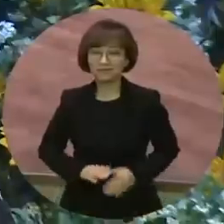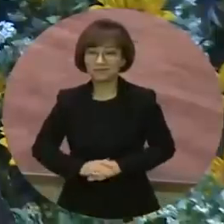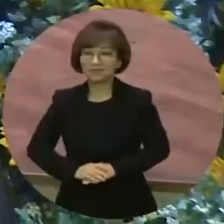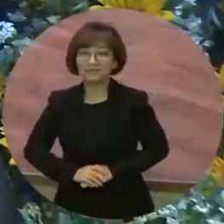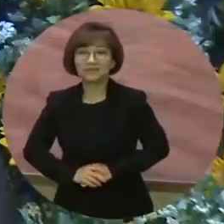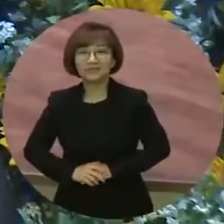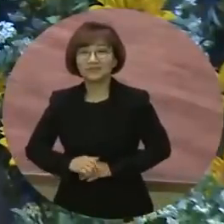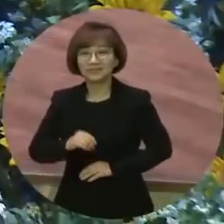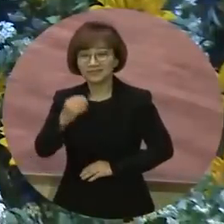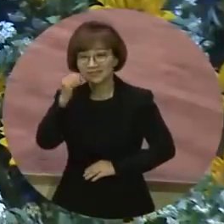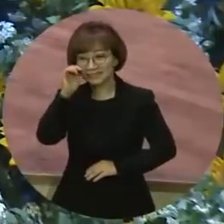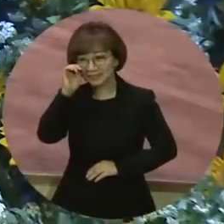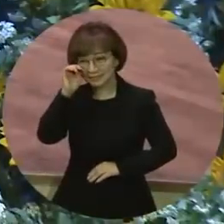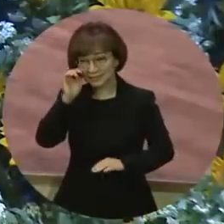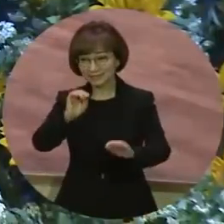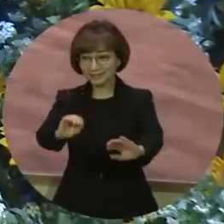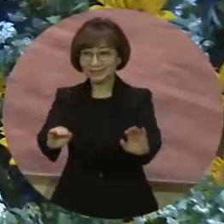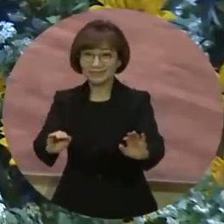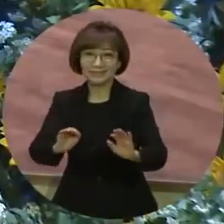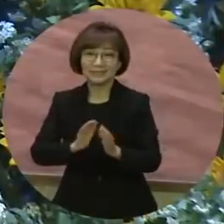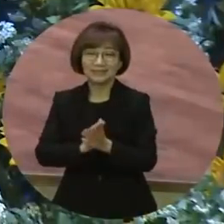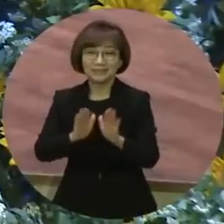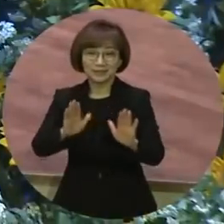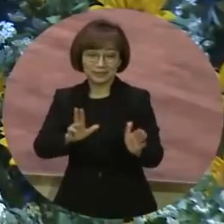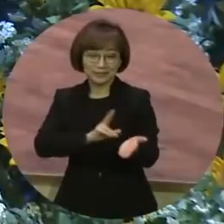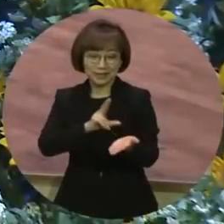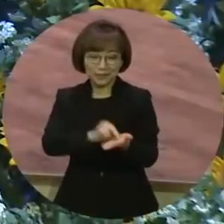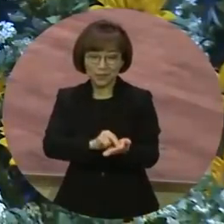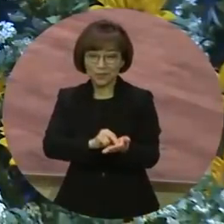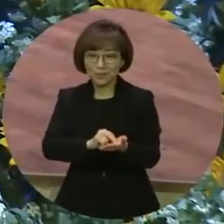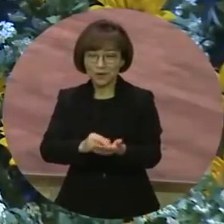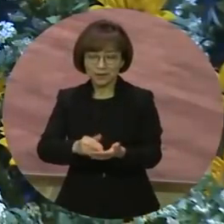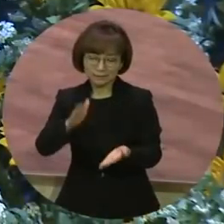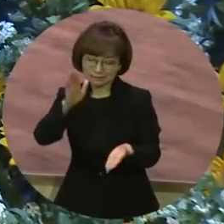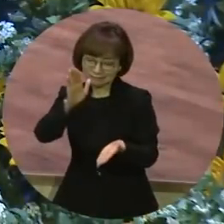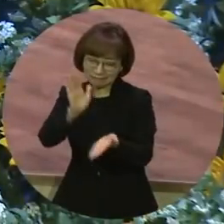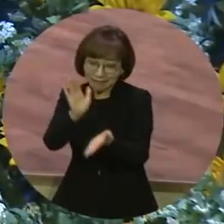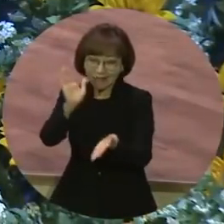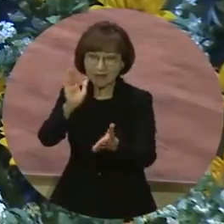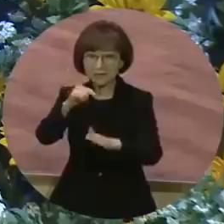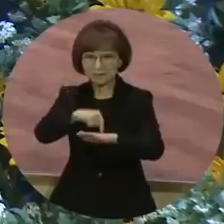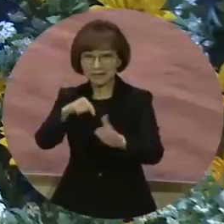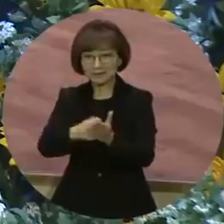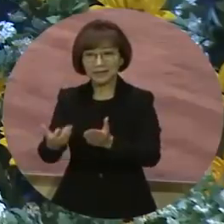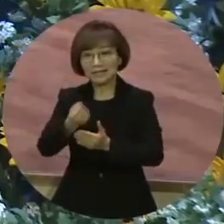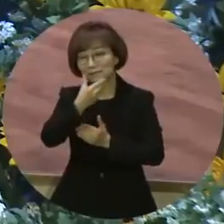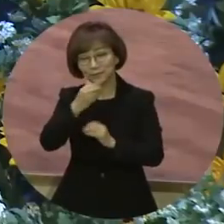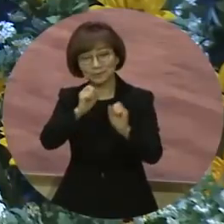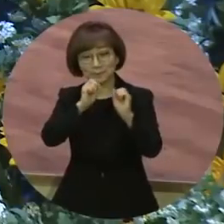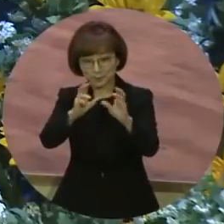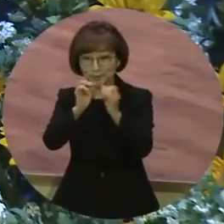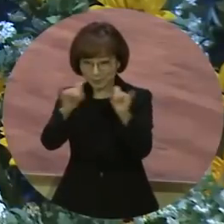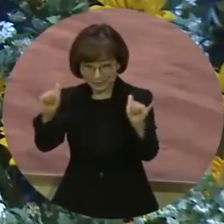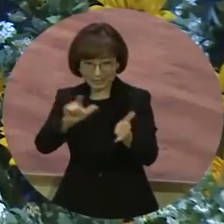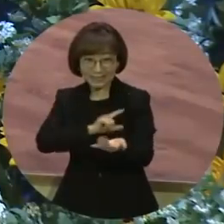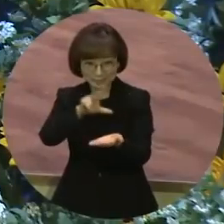애들 말씀 가지고 열정의 복음 전도자라 하는 제목으로 말씀을